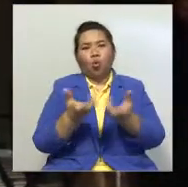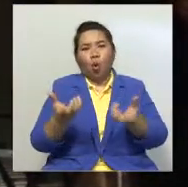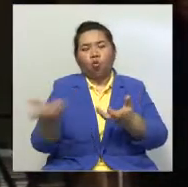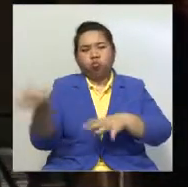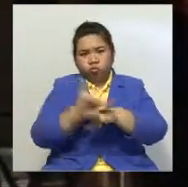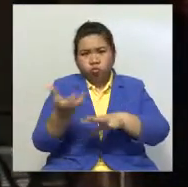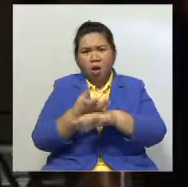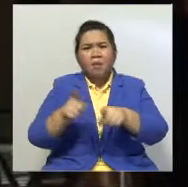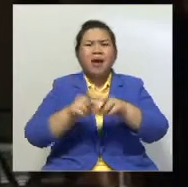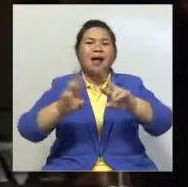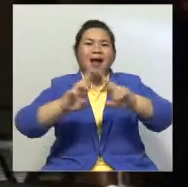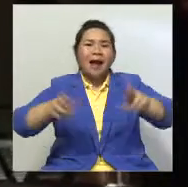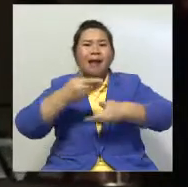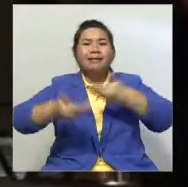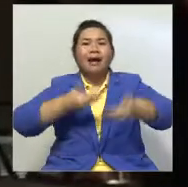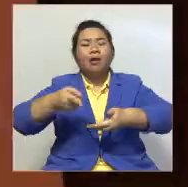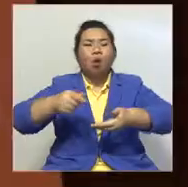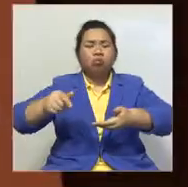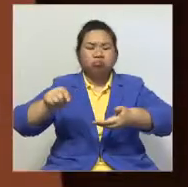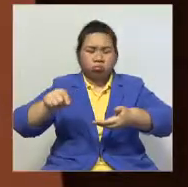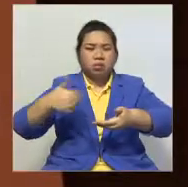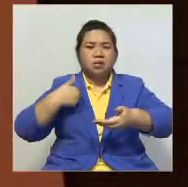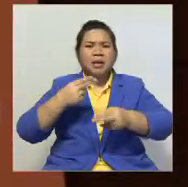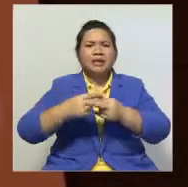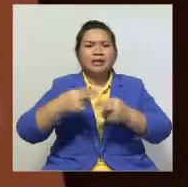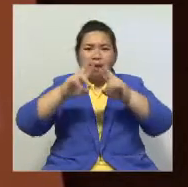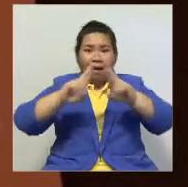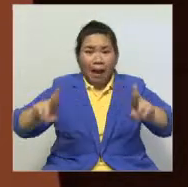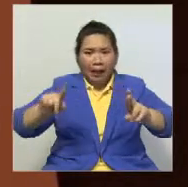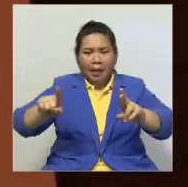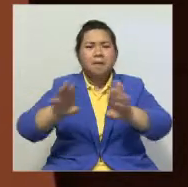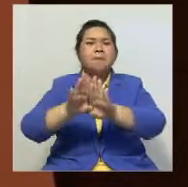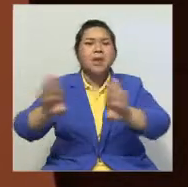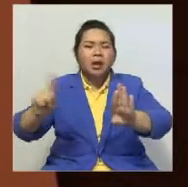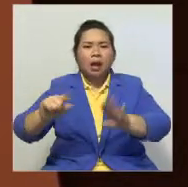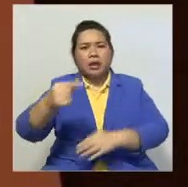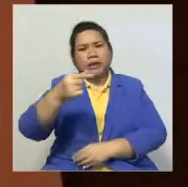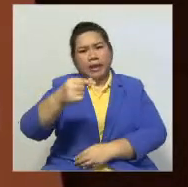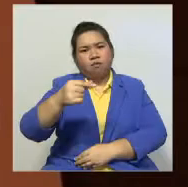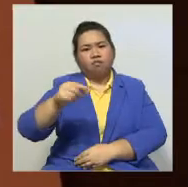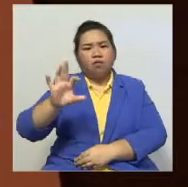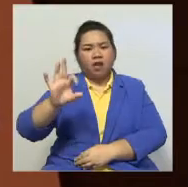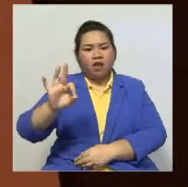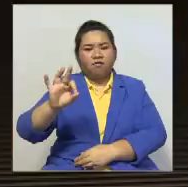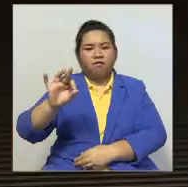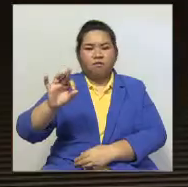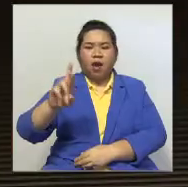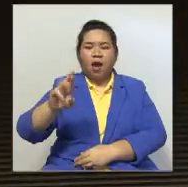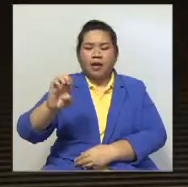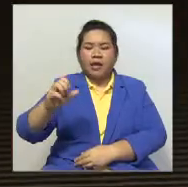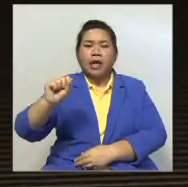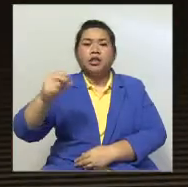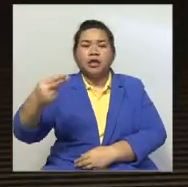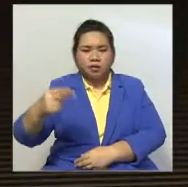สินค้าจากซูเปอร์มาร์เก็ตอันดับหนึ่งในเอเชียตะวันออกเฉียงใต้เตรียมเปิดบริการGrab Face อีกทางหนึ่งบริการ